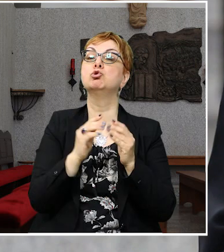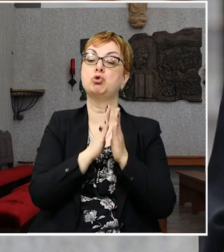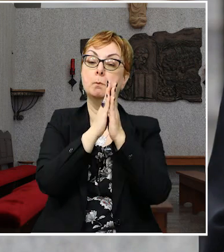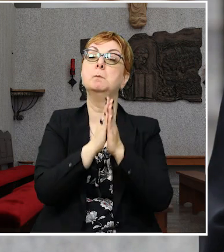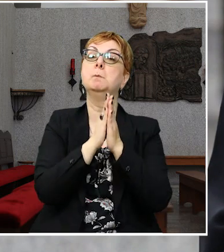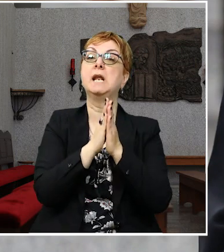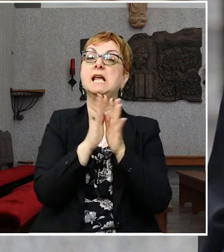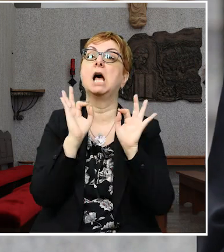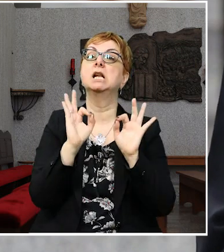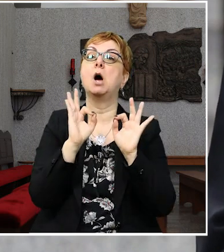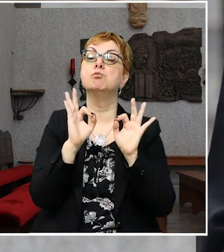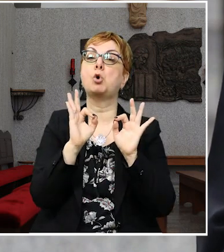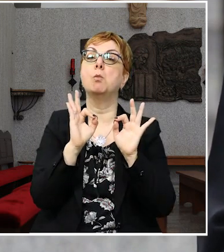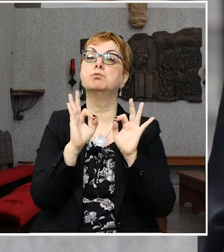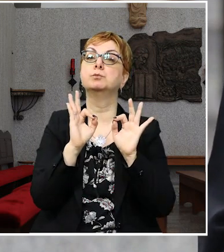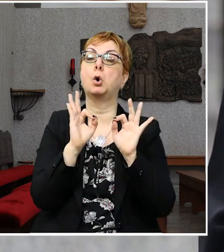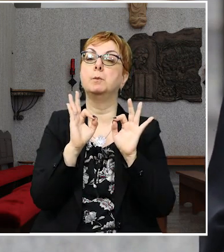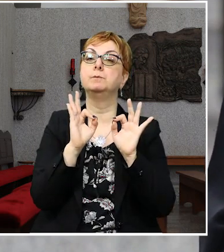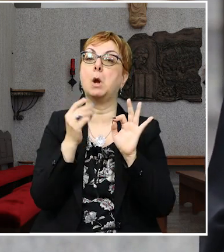la preghiera